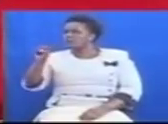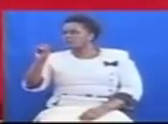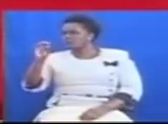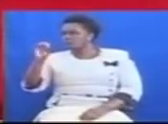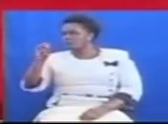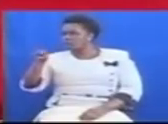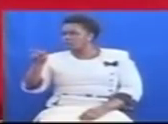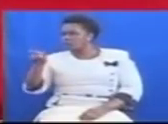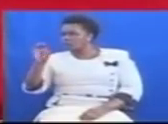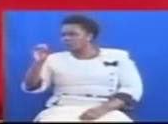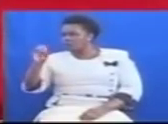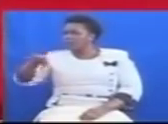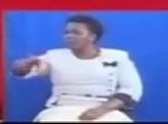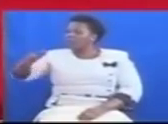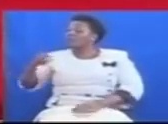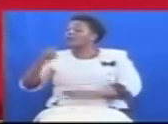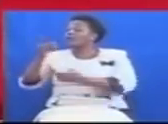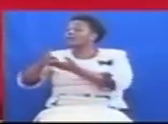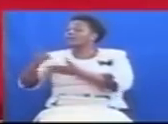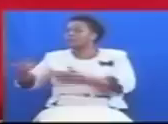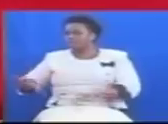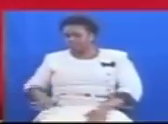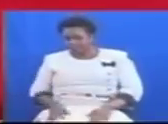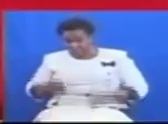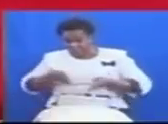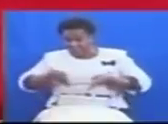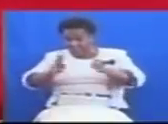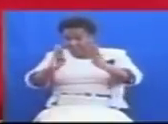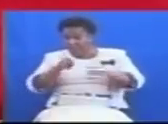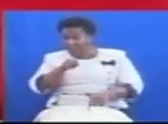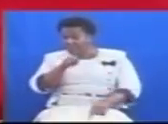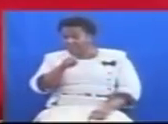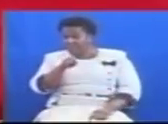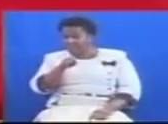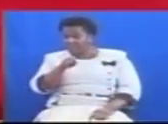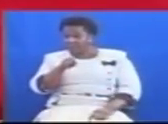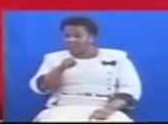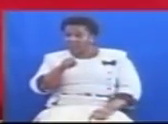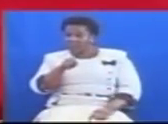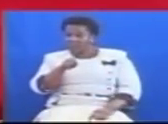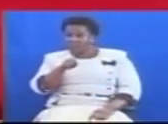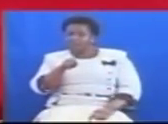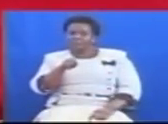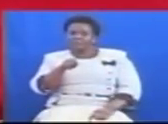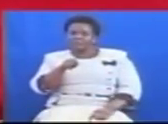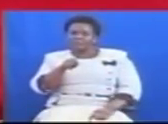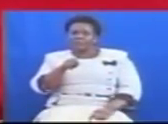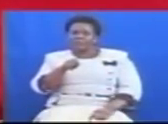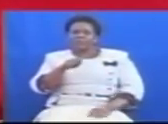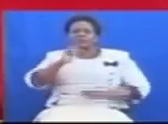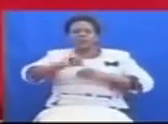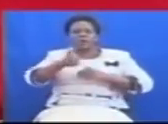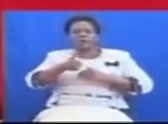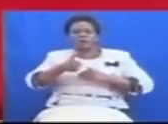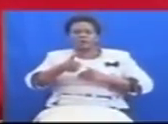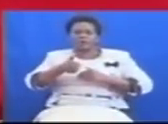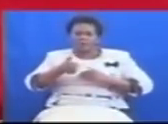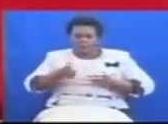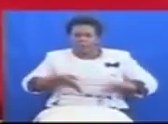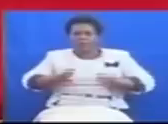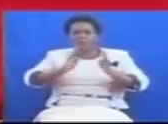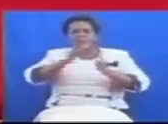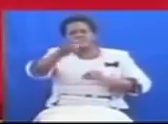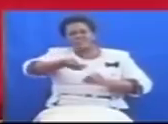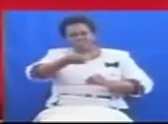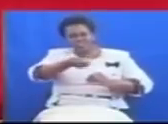Salaam. Mheshimiwa Naibu Spika, barabara hii kwa upande wa wilaya ya Mkuranga inahudumiwa na wakala wa barabara vijijini na mjini, yani TARURA, na kwa